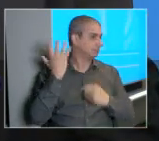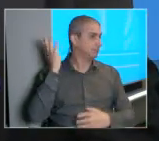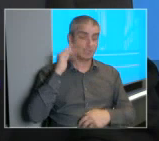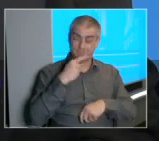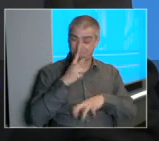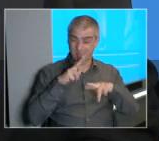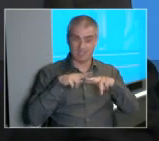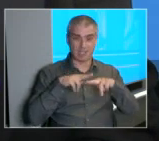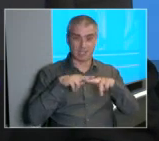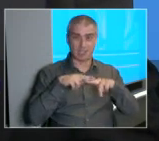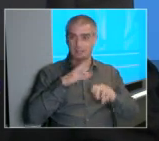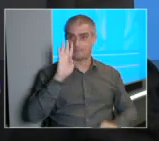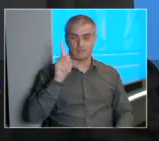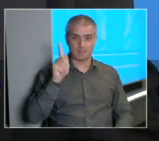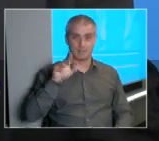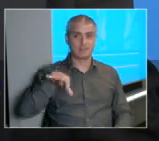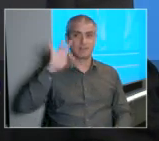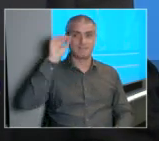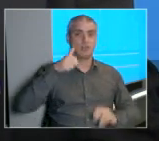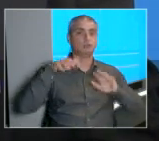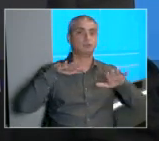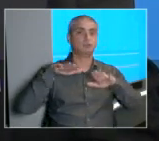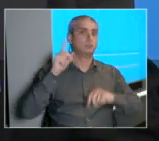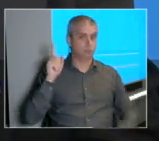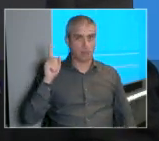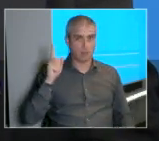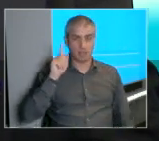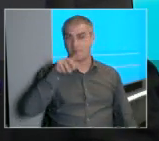קצר לאחר שמר נתניהו נבחר לראשות הממשלה